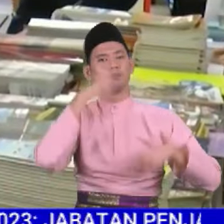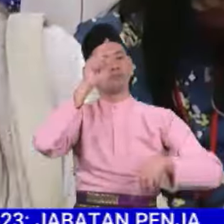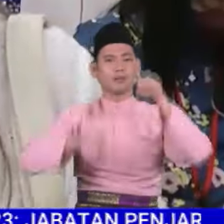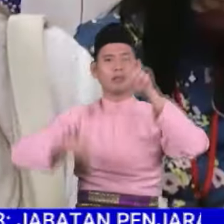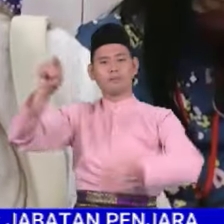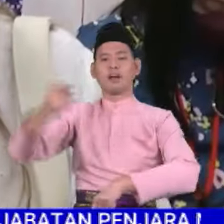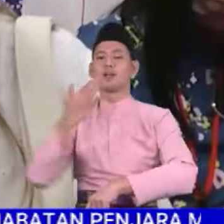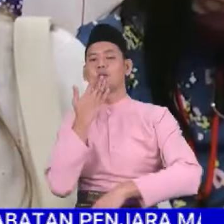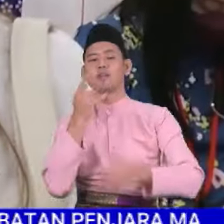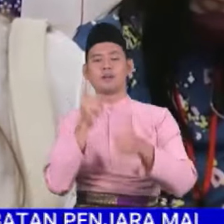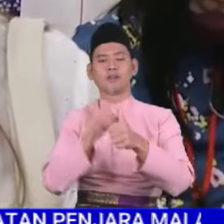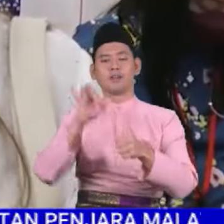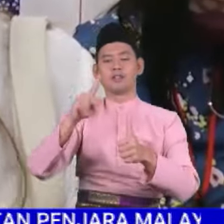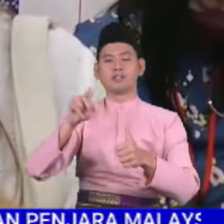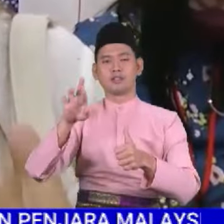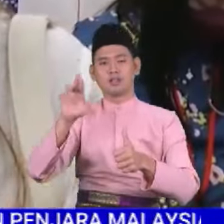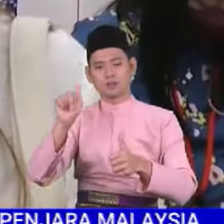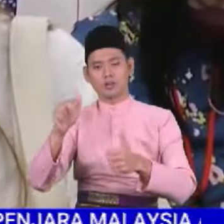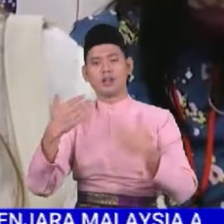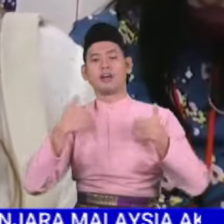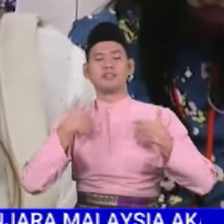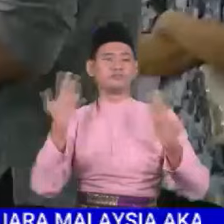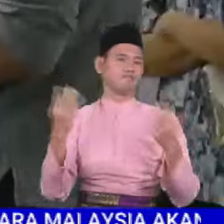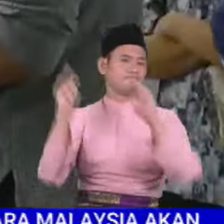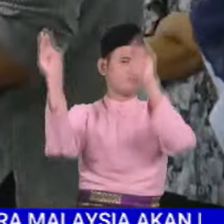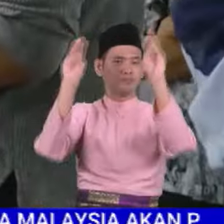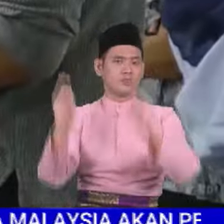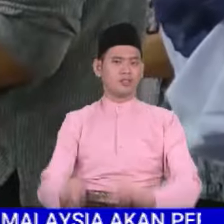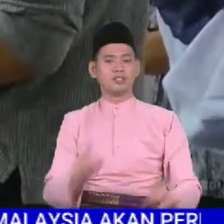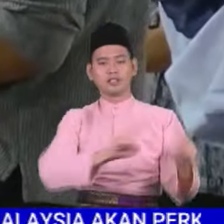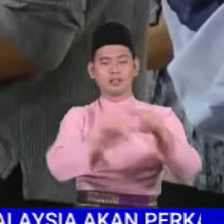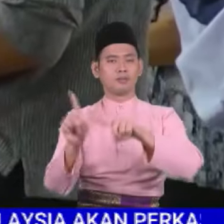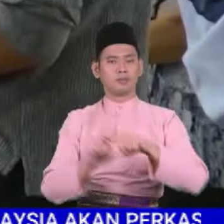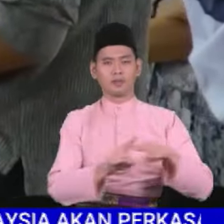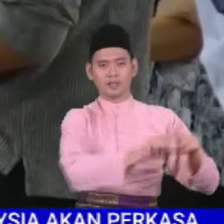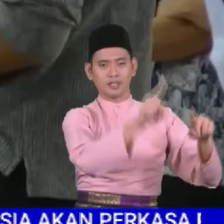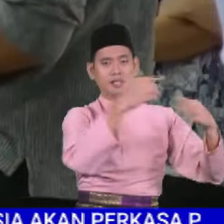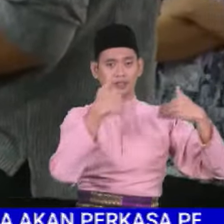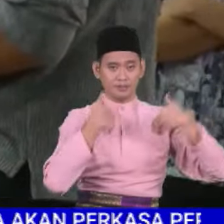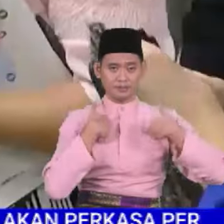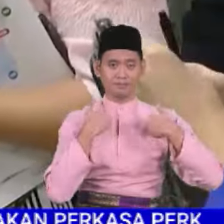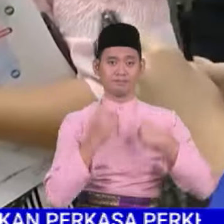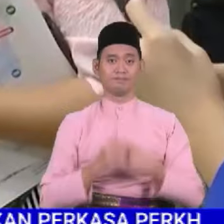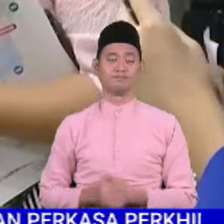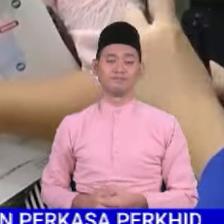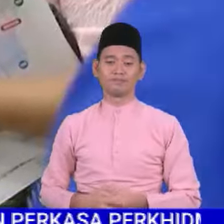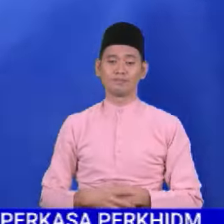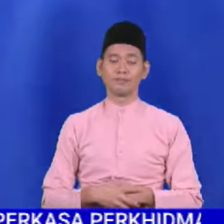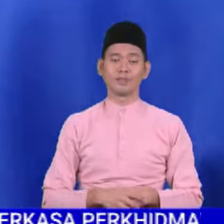adalah sakura. So macam-macam musim pun ada.